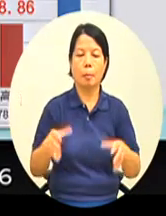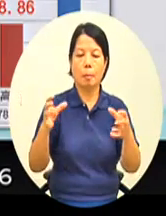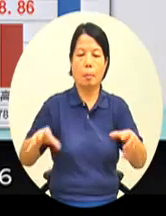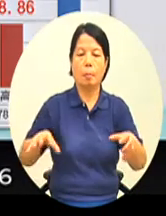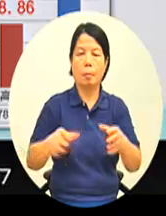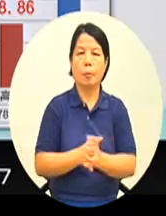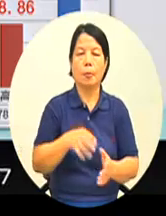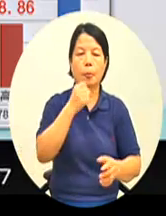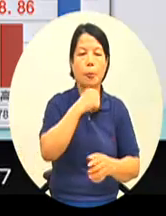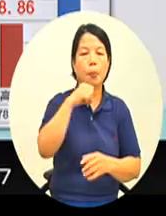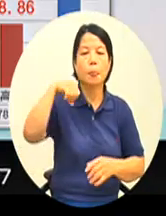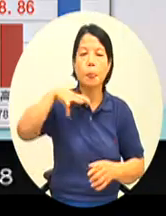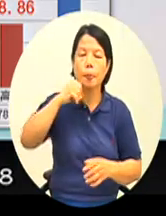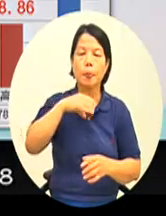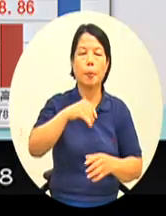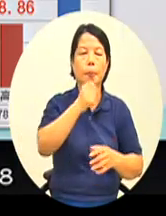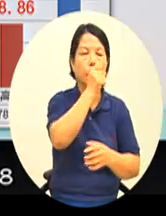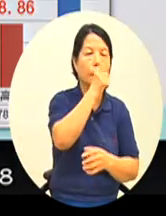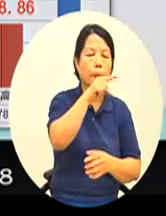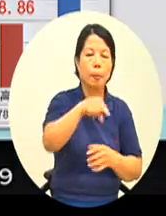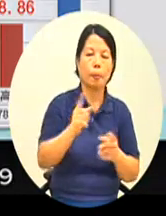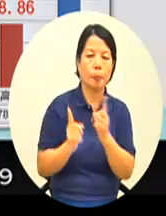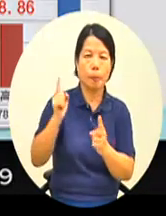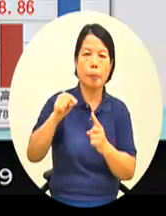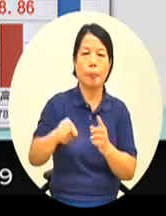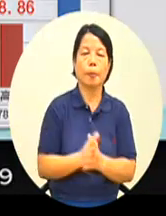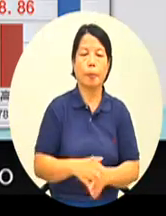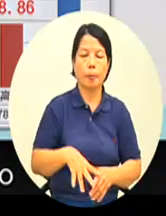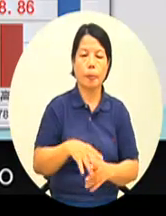比，好，所以平均